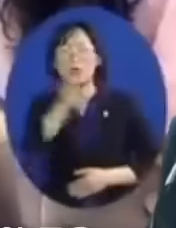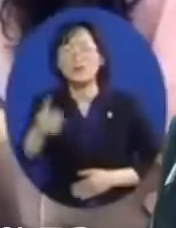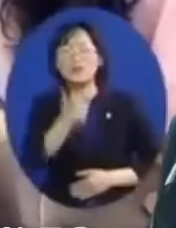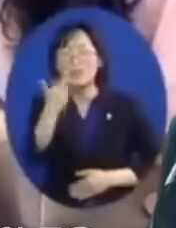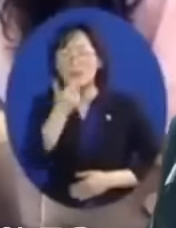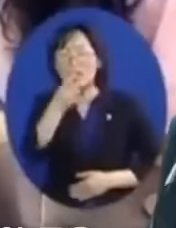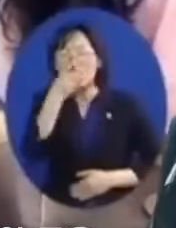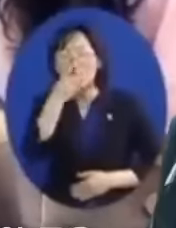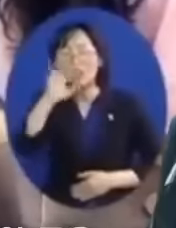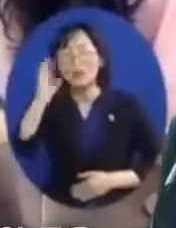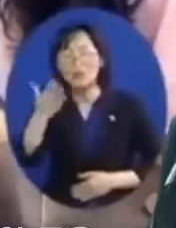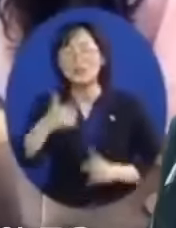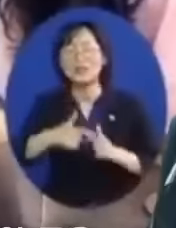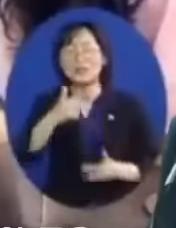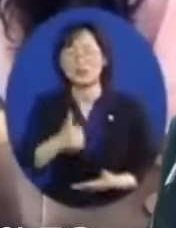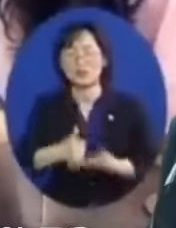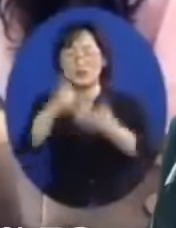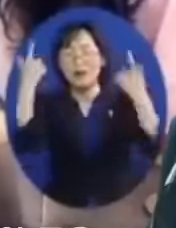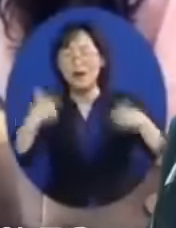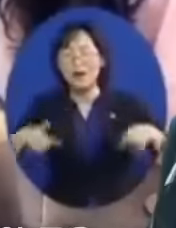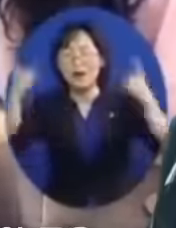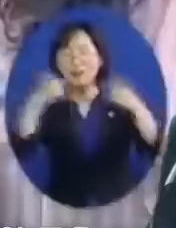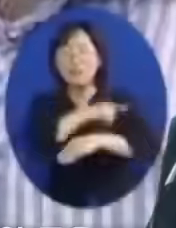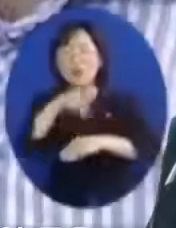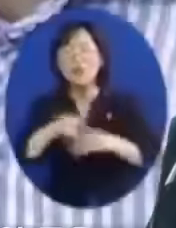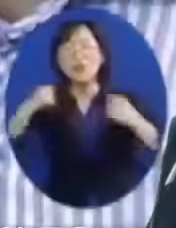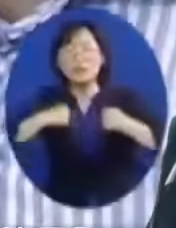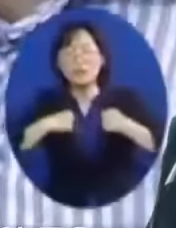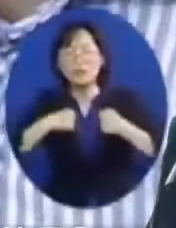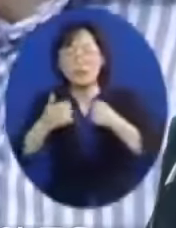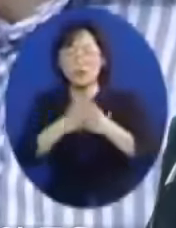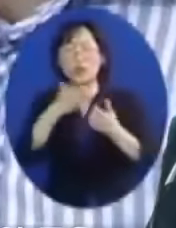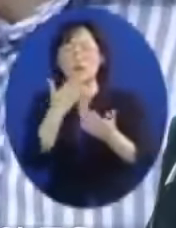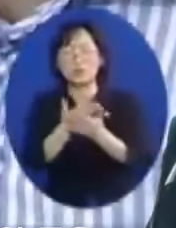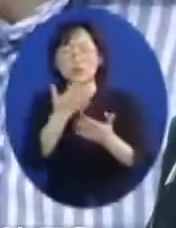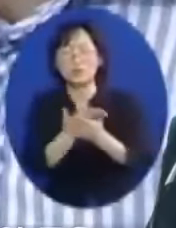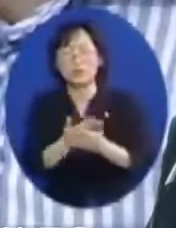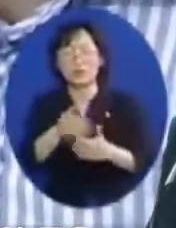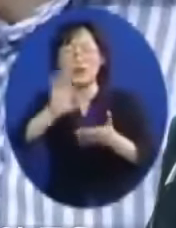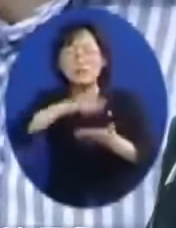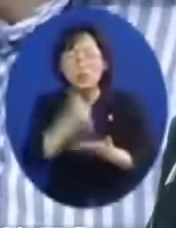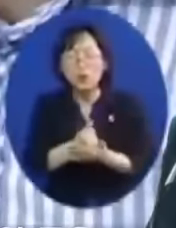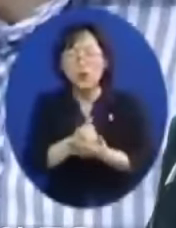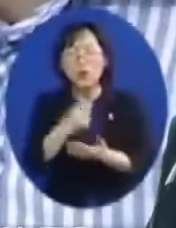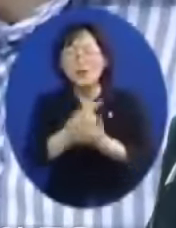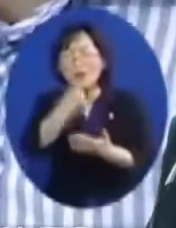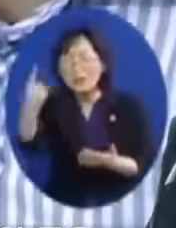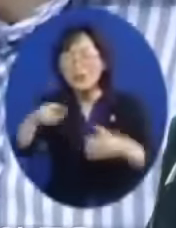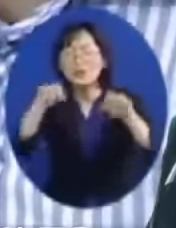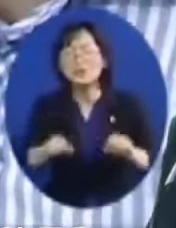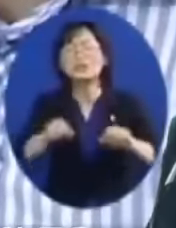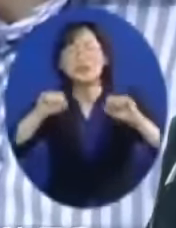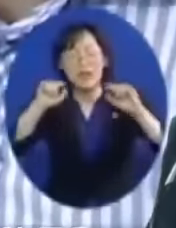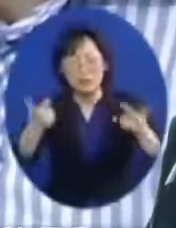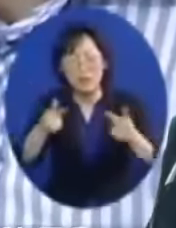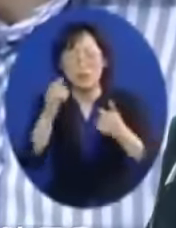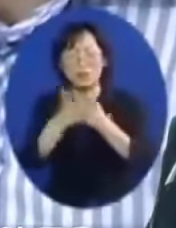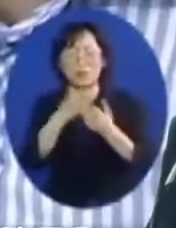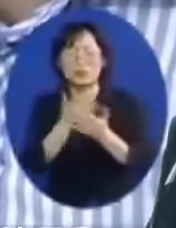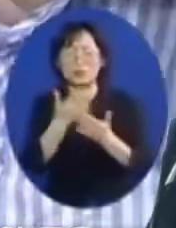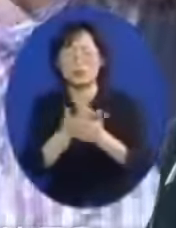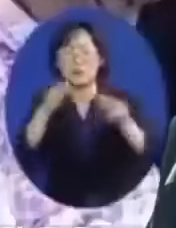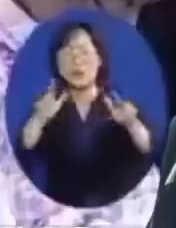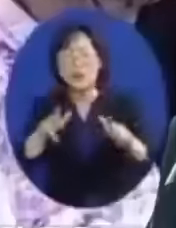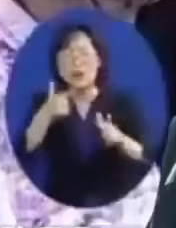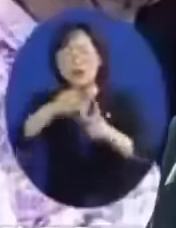생명의 씨앗이 된 예수님, 우리가 항상 몸에 짊어지게 도와주시옵시고, 그리스도를 떠나서 존재하지 않게 도와주시옵소서.